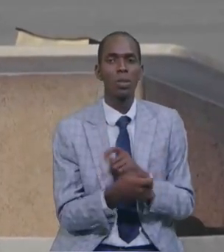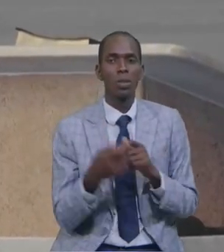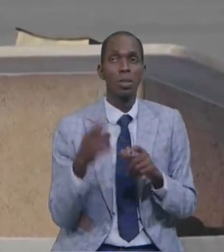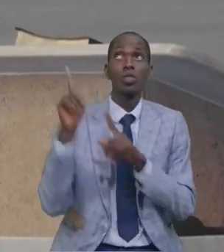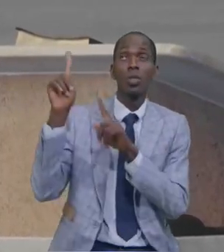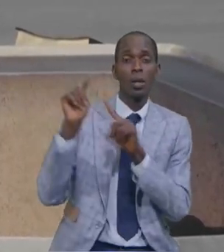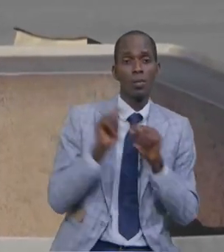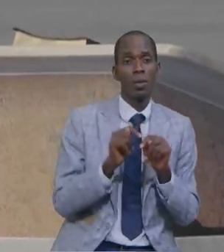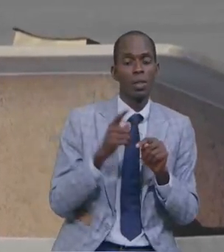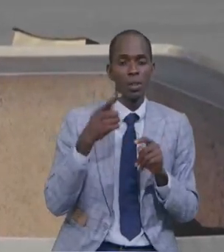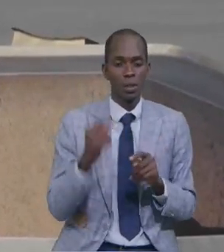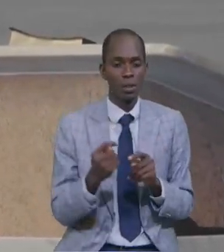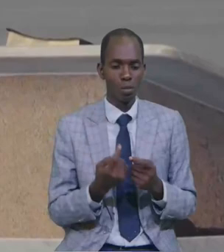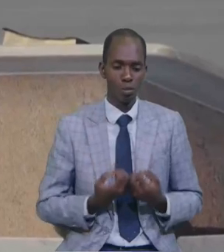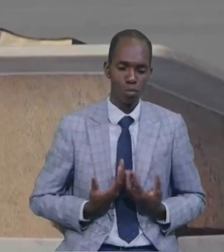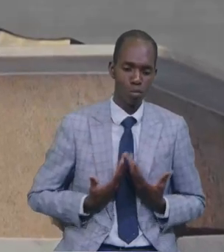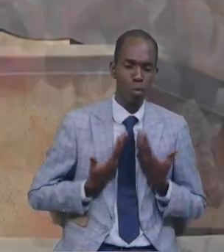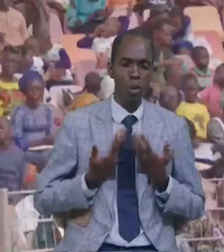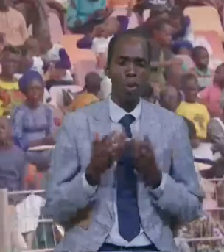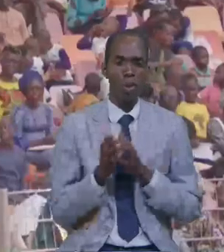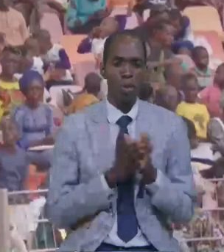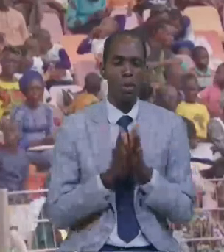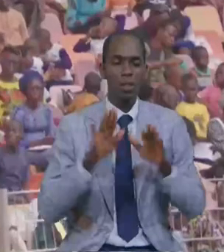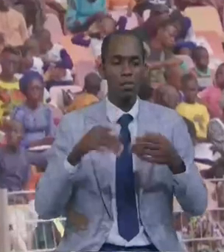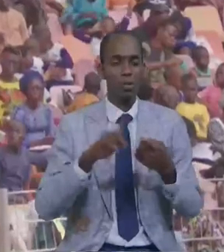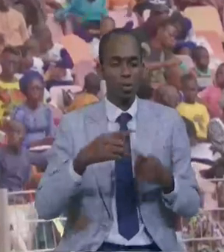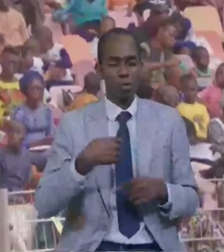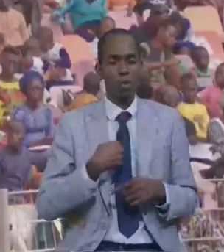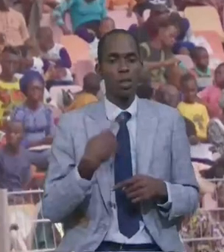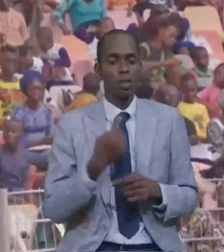la passion qu'il m'a donnée pendant toutes ces années,